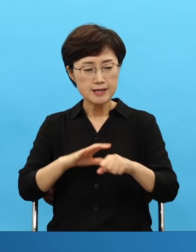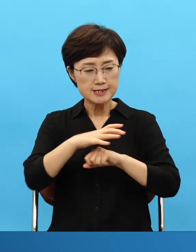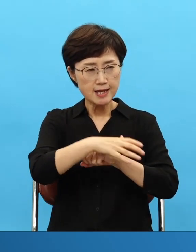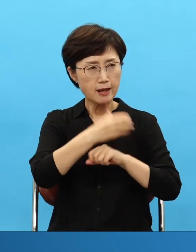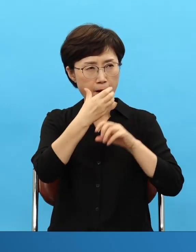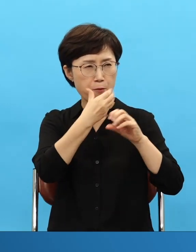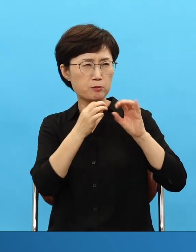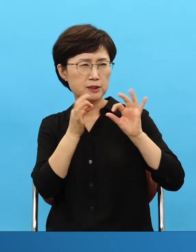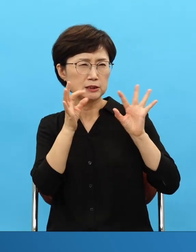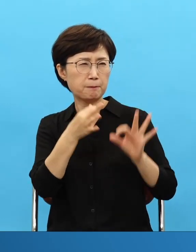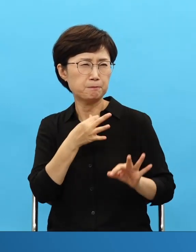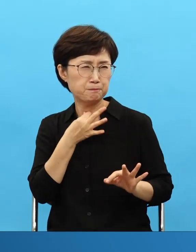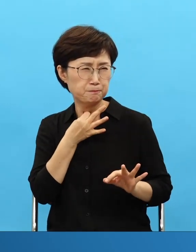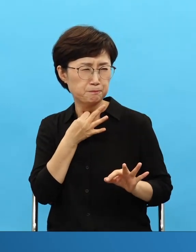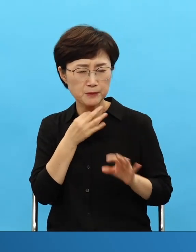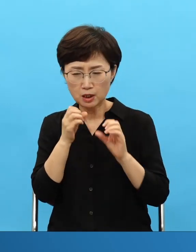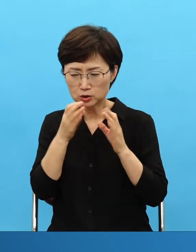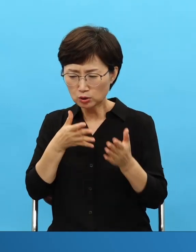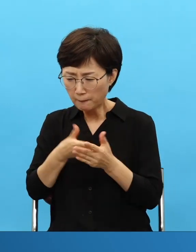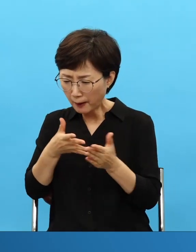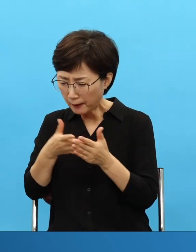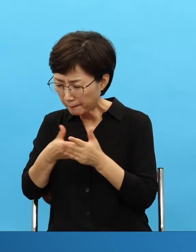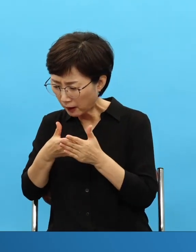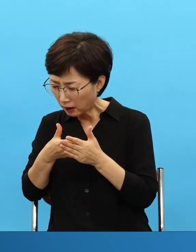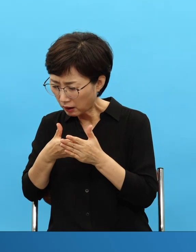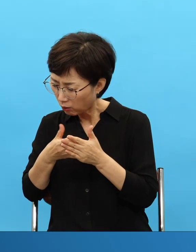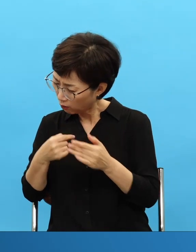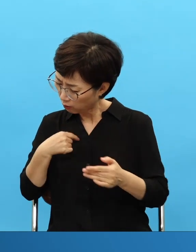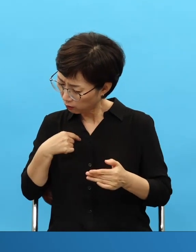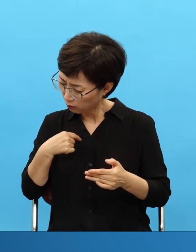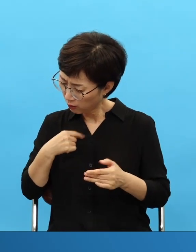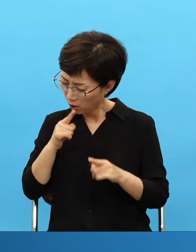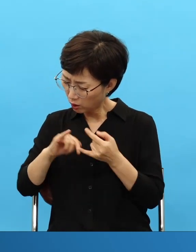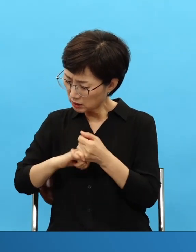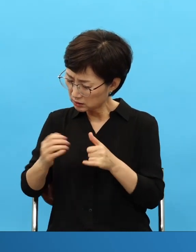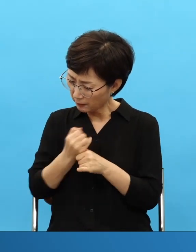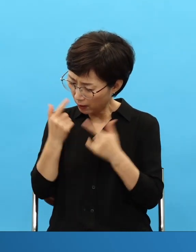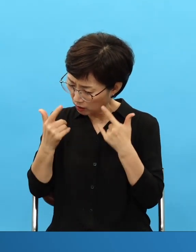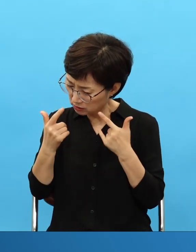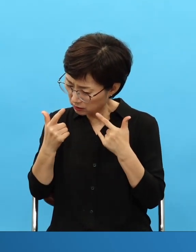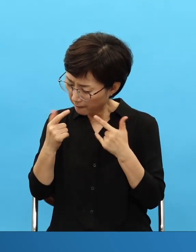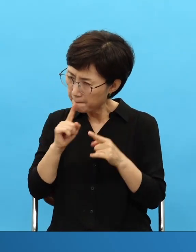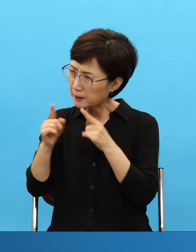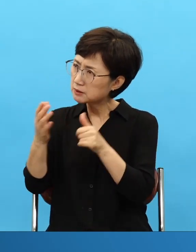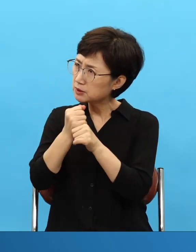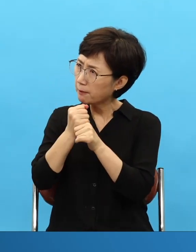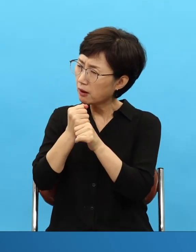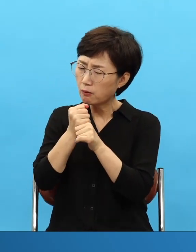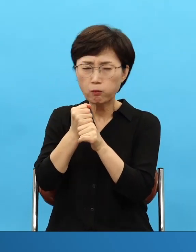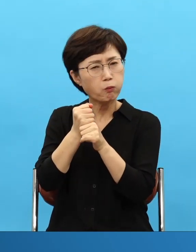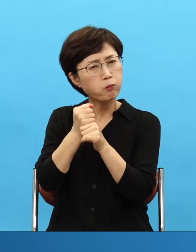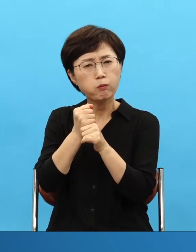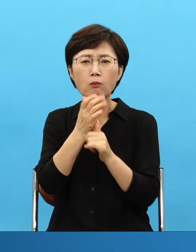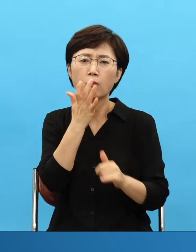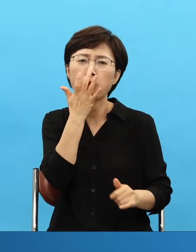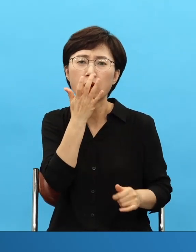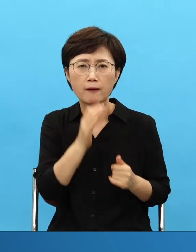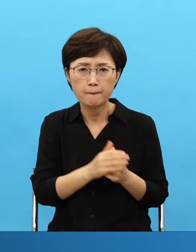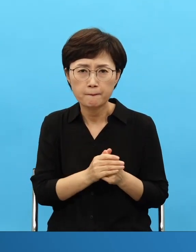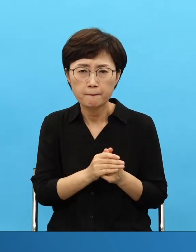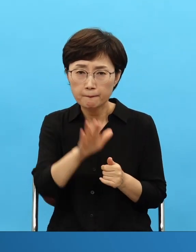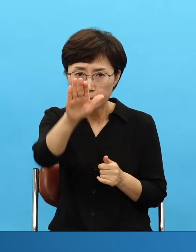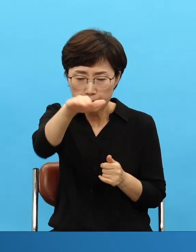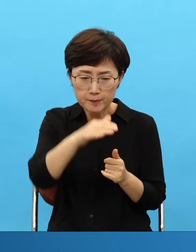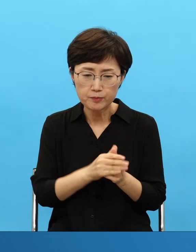world evangelization, but if we cannot do so, that means we're holding on to all the wrong things. 그러니까 정확한 언약의